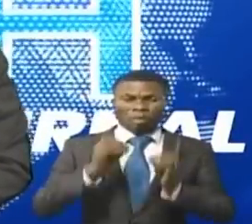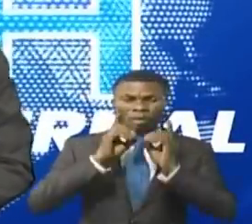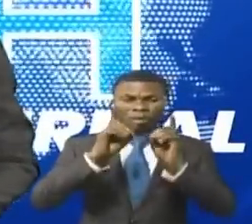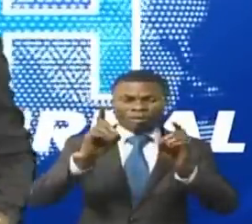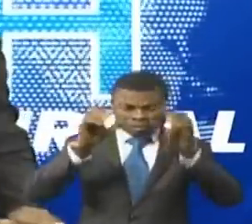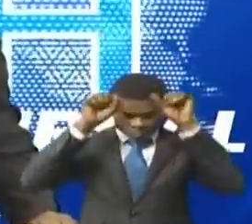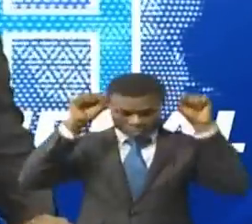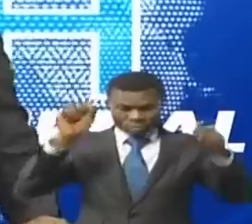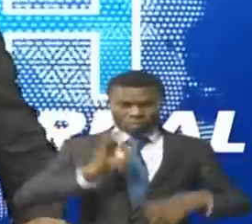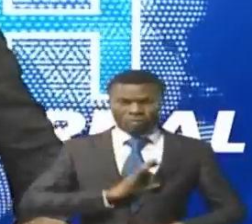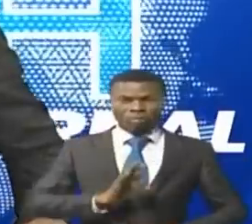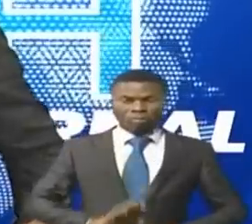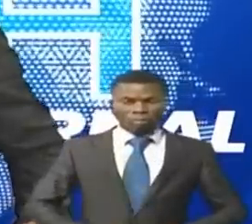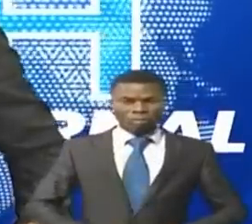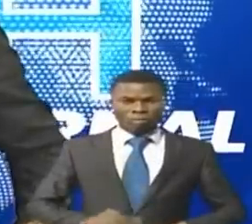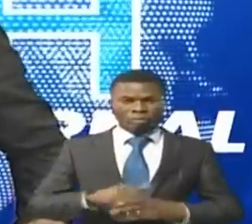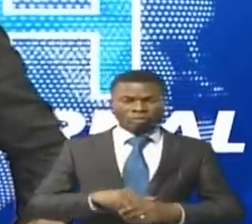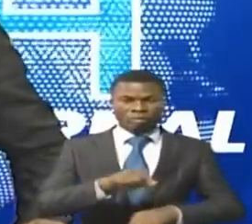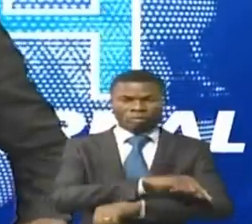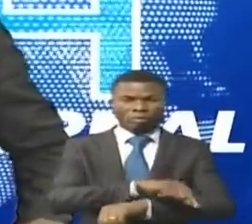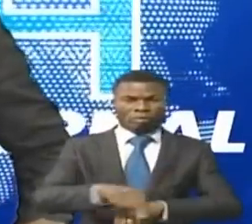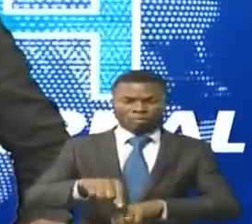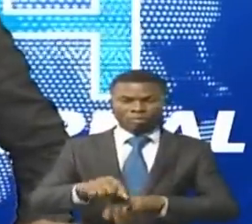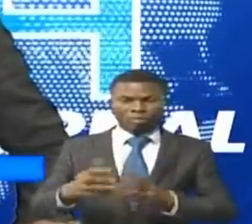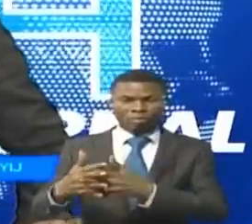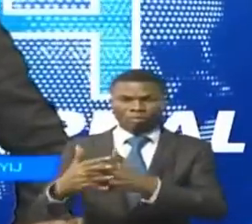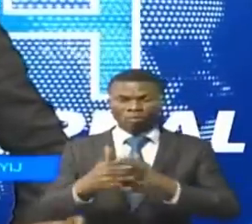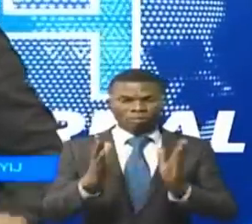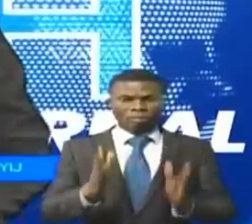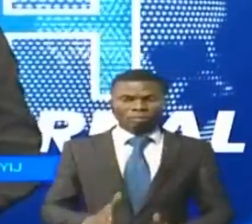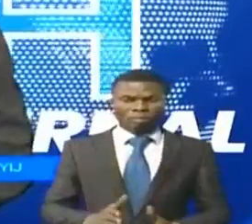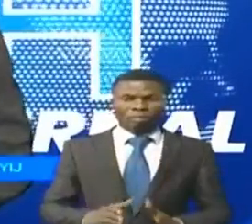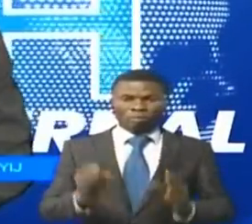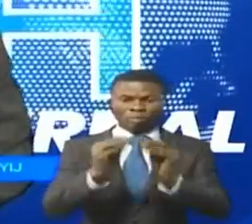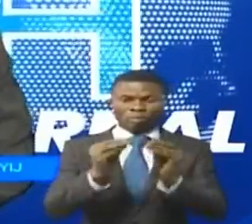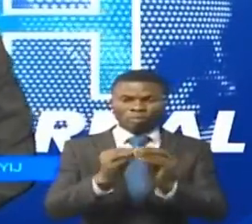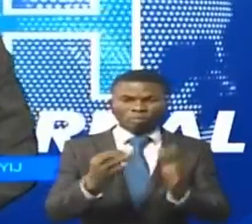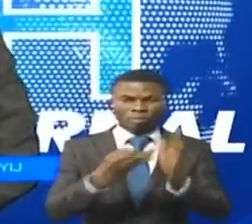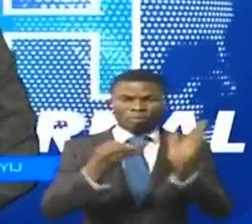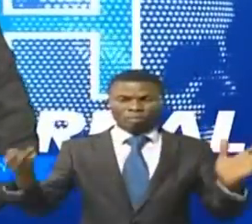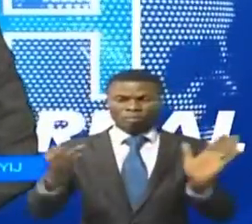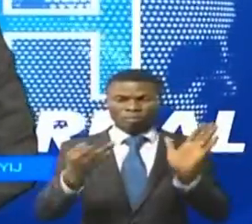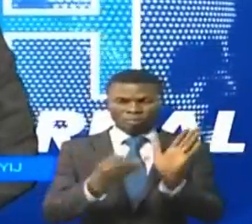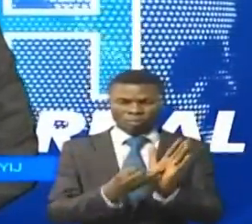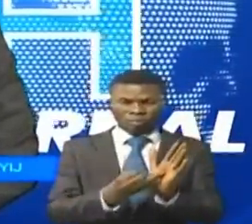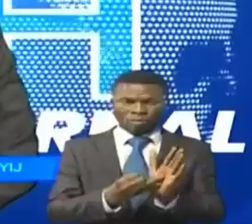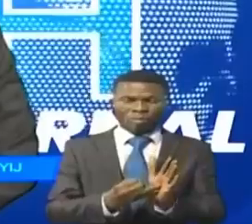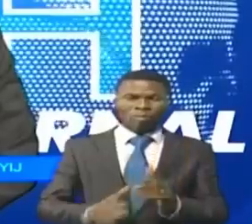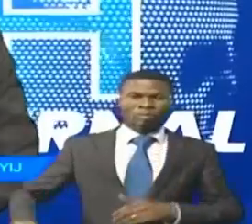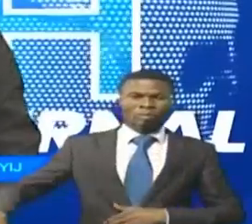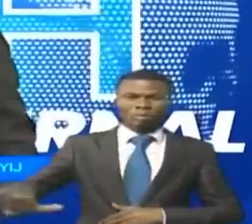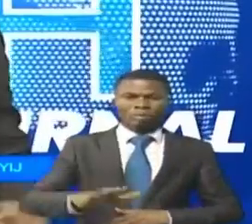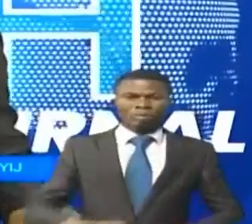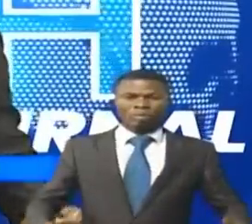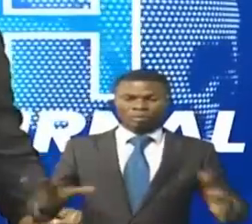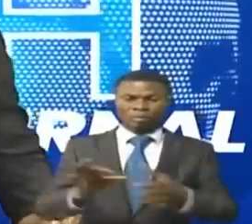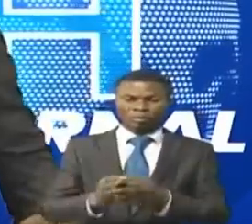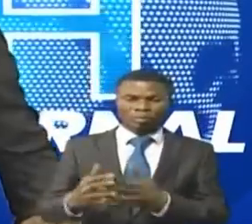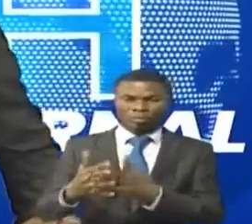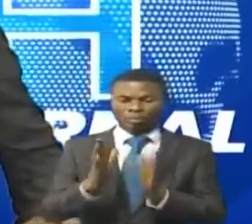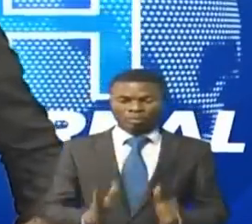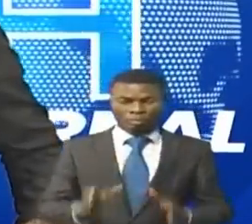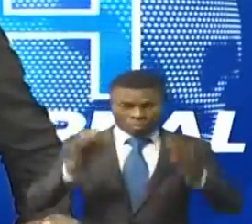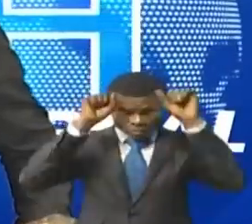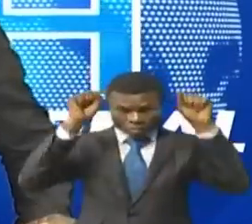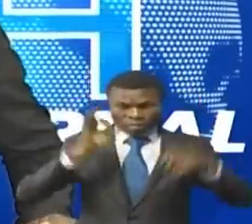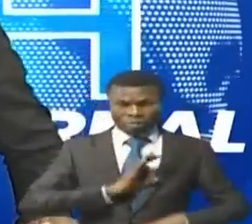de l'État, Félix-Antoine Tshisekedi Tshilombo, à la 77e session de l'Assemblée générale des Nations unies. Félix-Antoine Tshisekedi